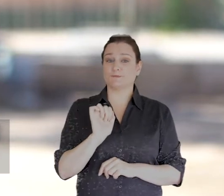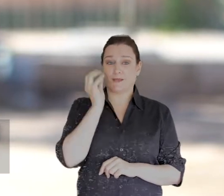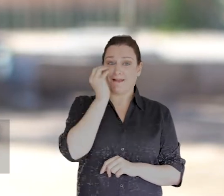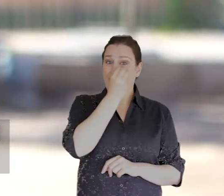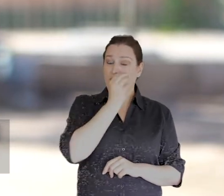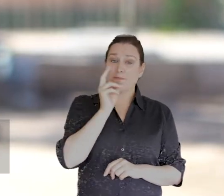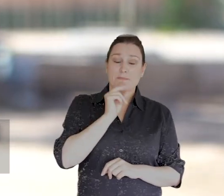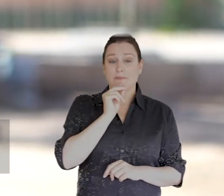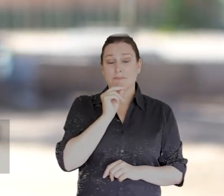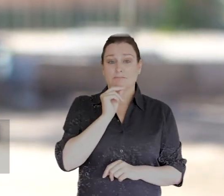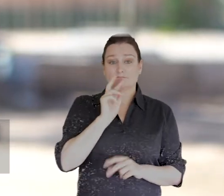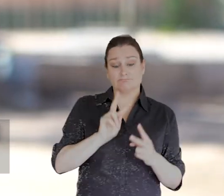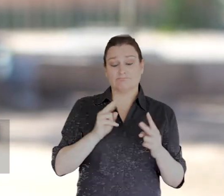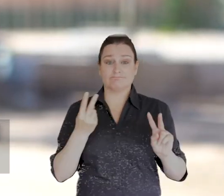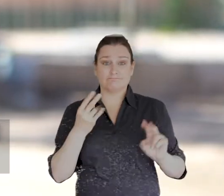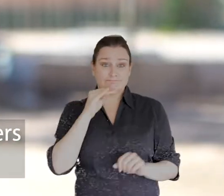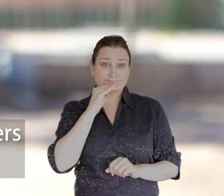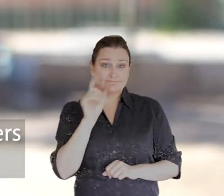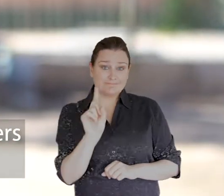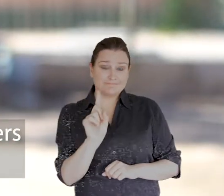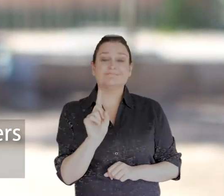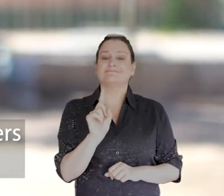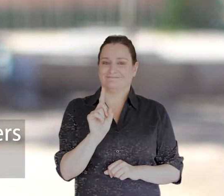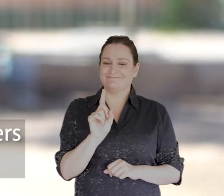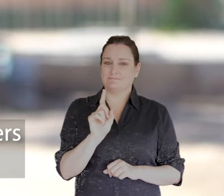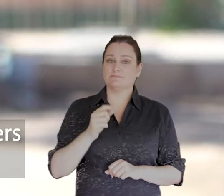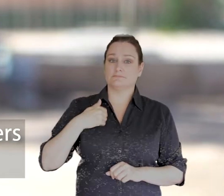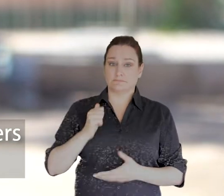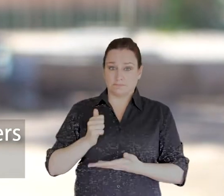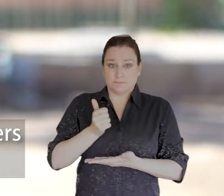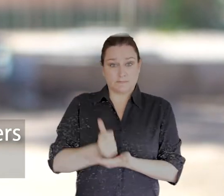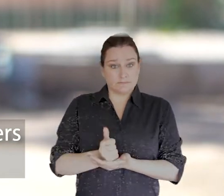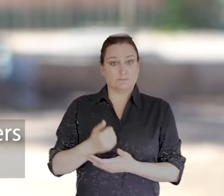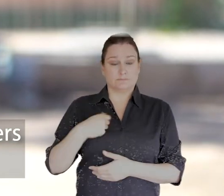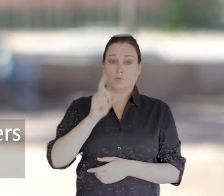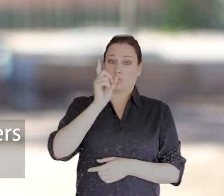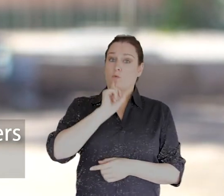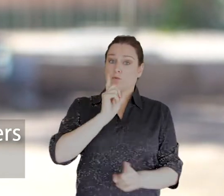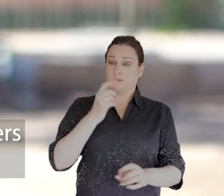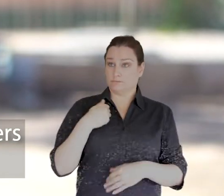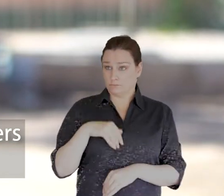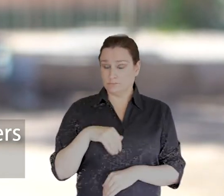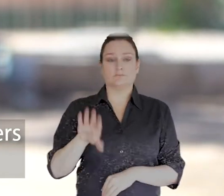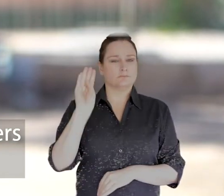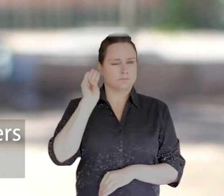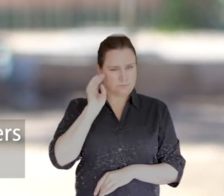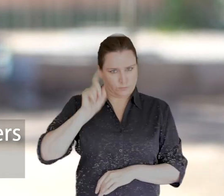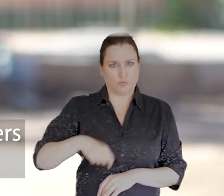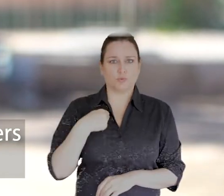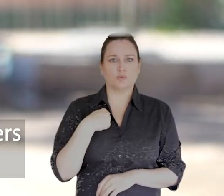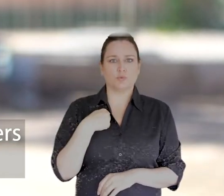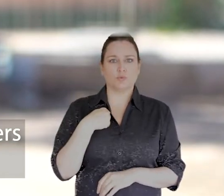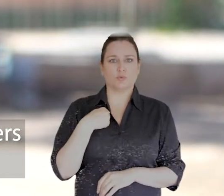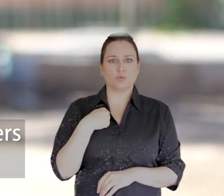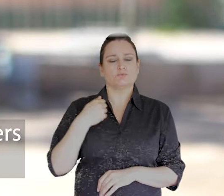otjene, meester het kaatsje, meester het meek met toe nie mee. Wat dan beteken, as jy school toe gaan, moet jy luister wat die onderwijzer vir jou